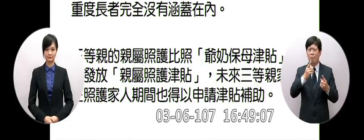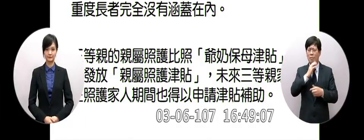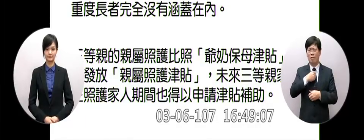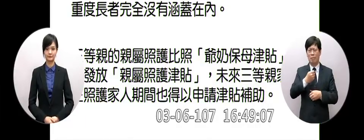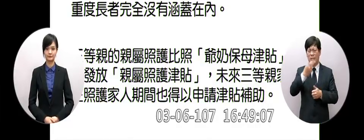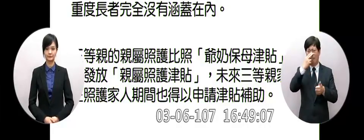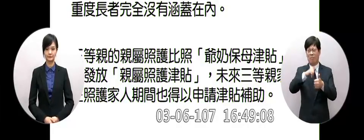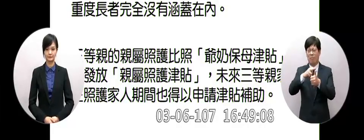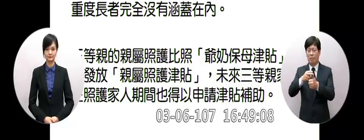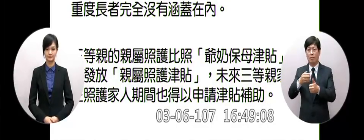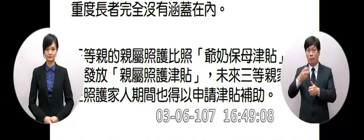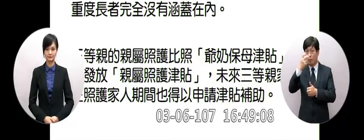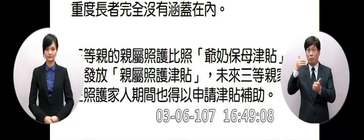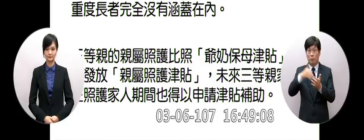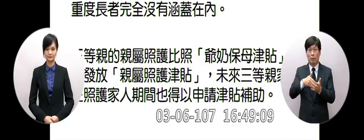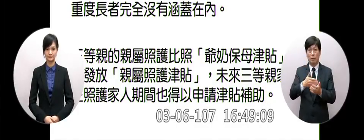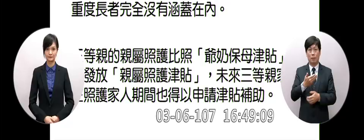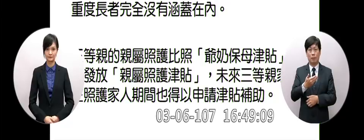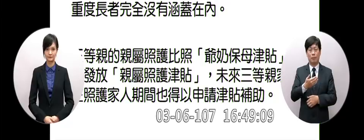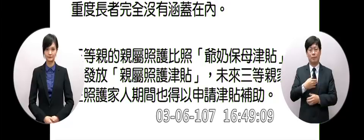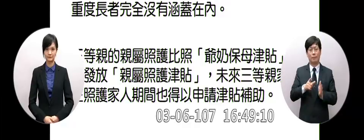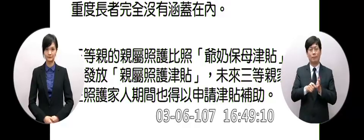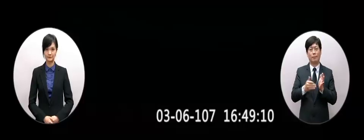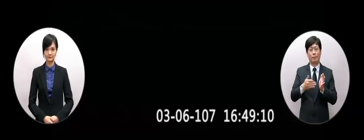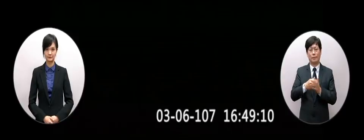人寰，照顾到最后。